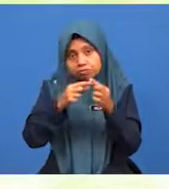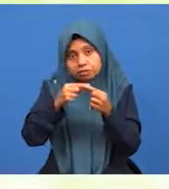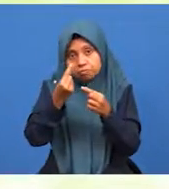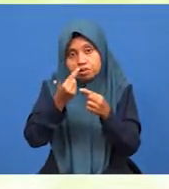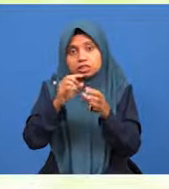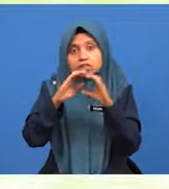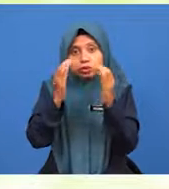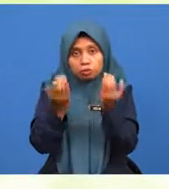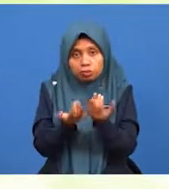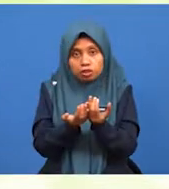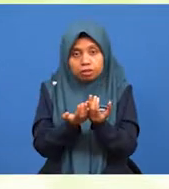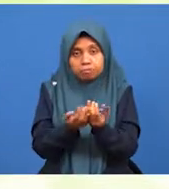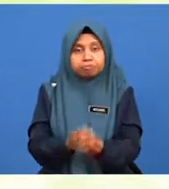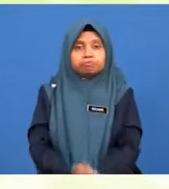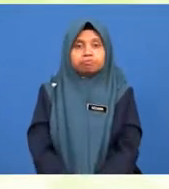yang tepat.